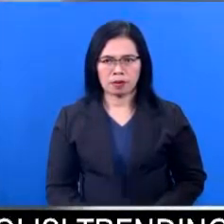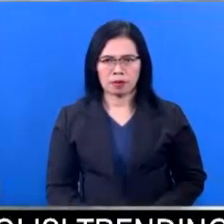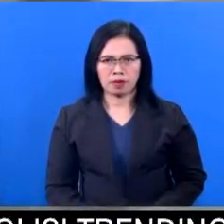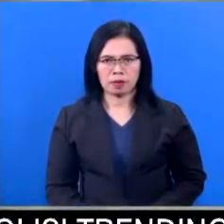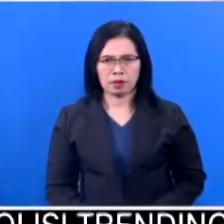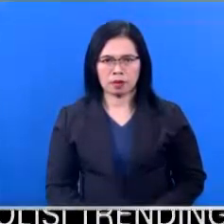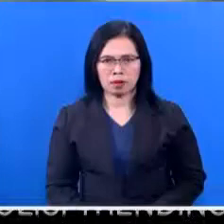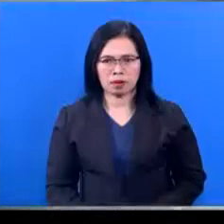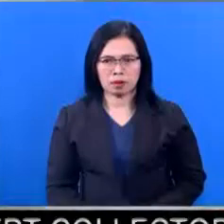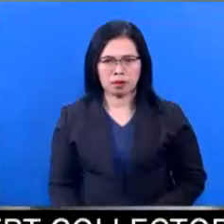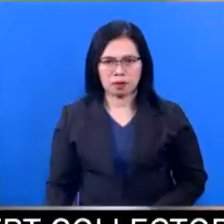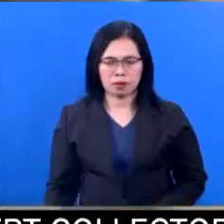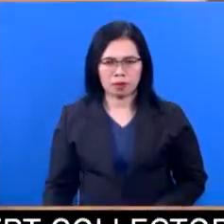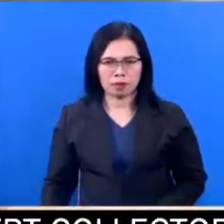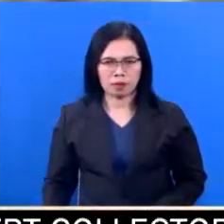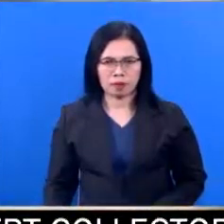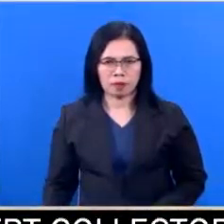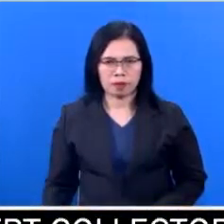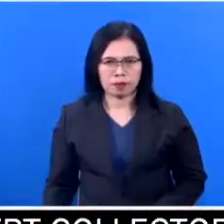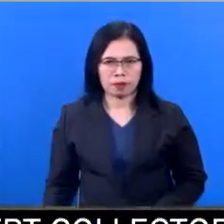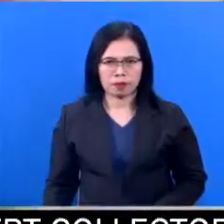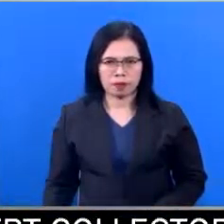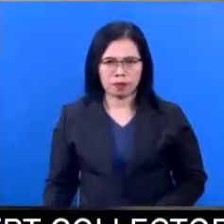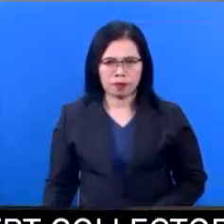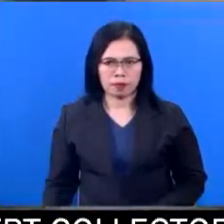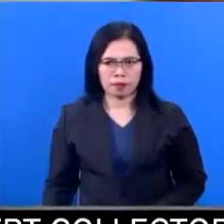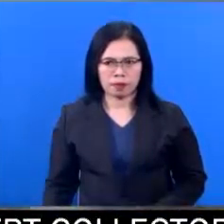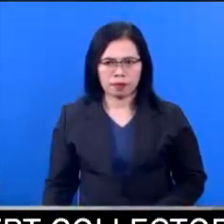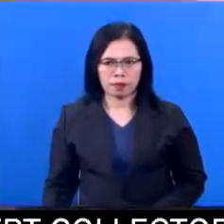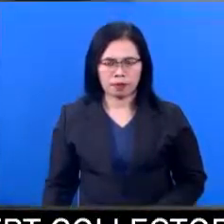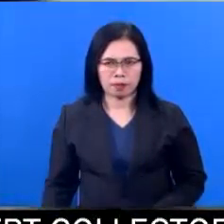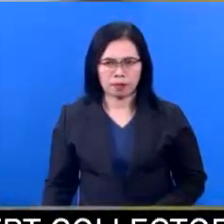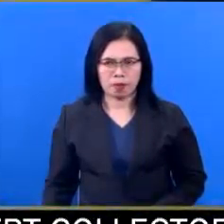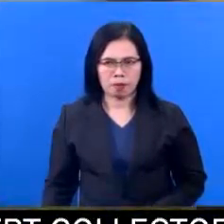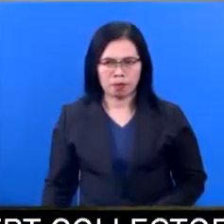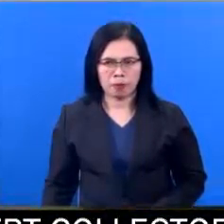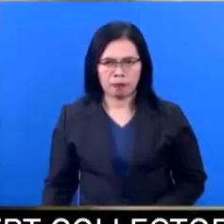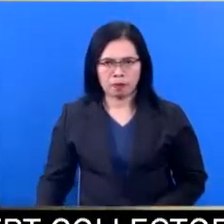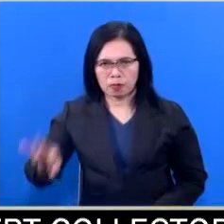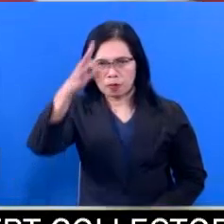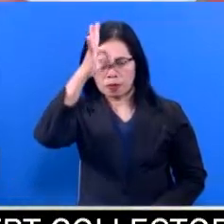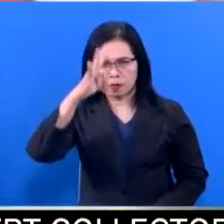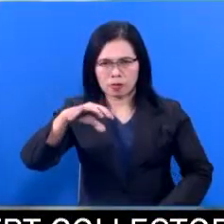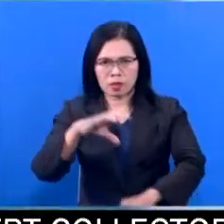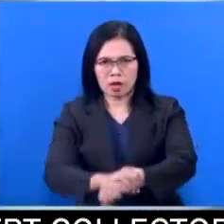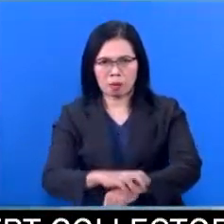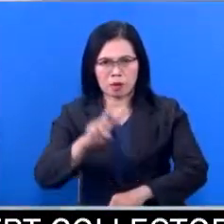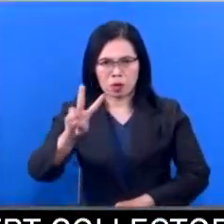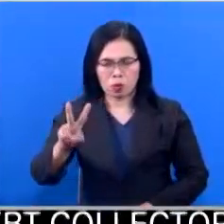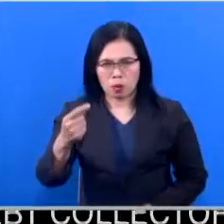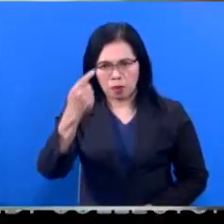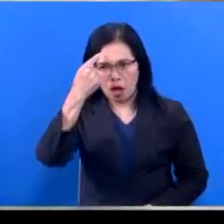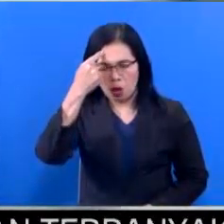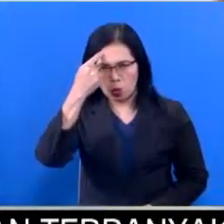Video amatir yang menunjukkan aksi tim Jatan Ras Polda Jawa Timur menangkap dua tersangka pelaku pencurian mobil pick-up di pintu masuk